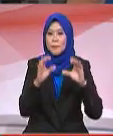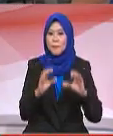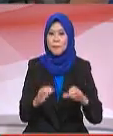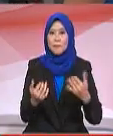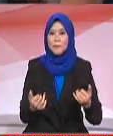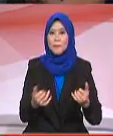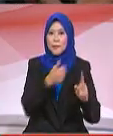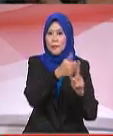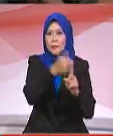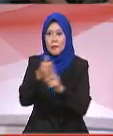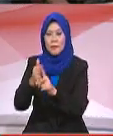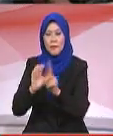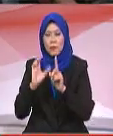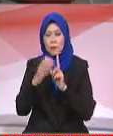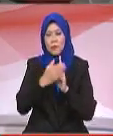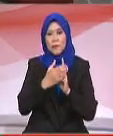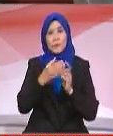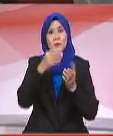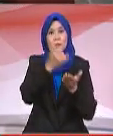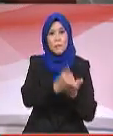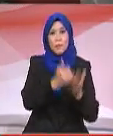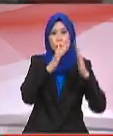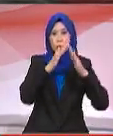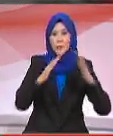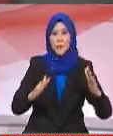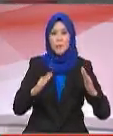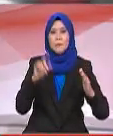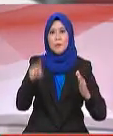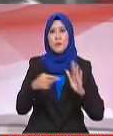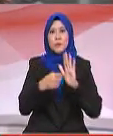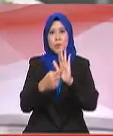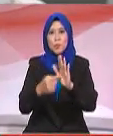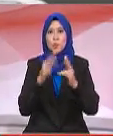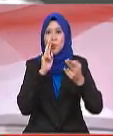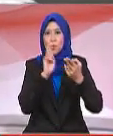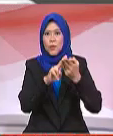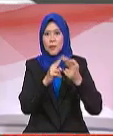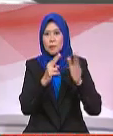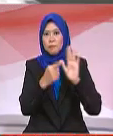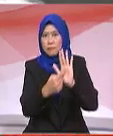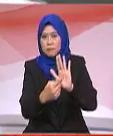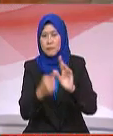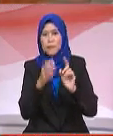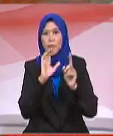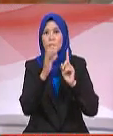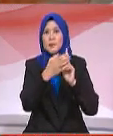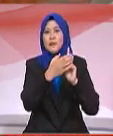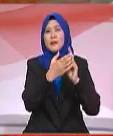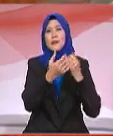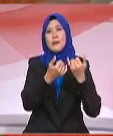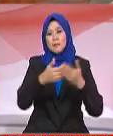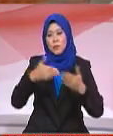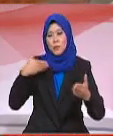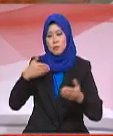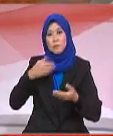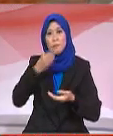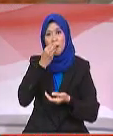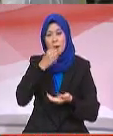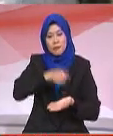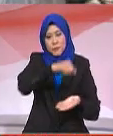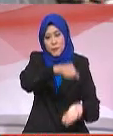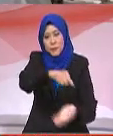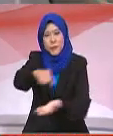yang diarah menjalani kuarantin di rumah perlu mengemukakan surat kuarantin kepada petugas PKOB sebelum bakul makanan